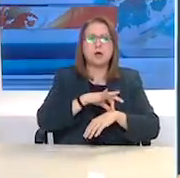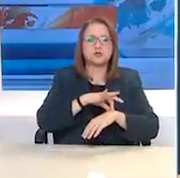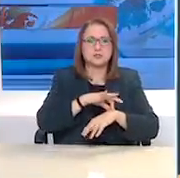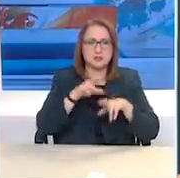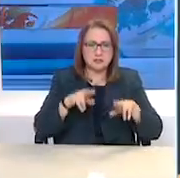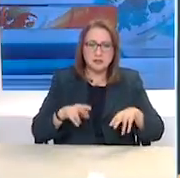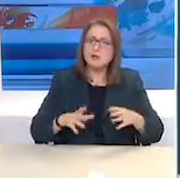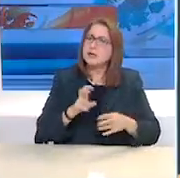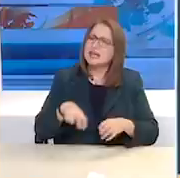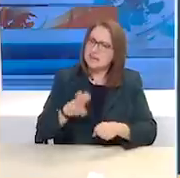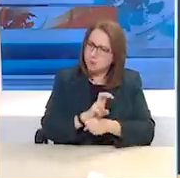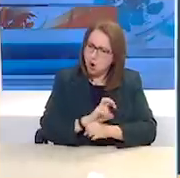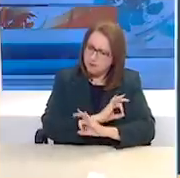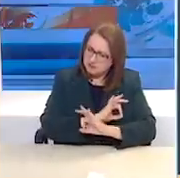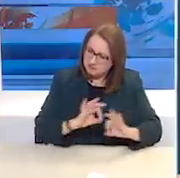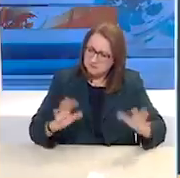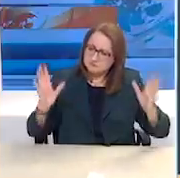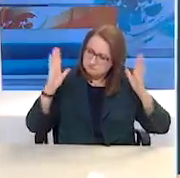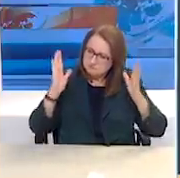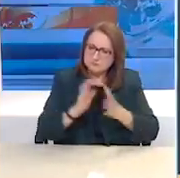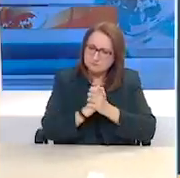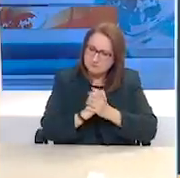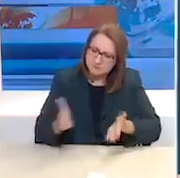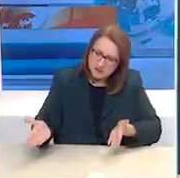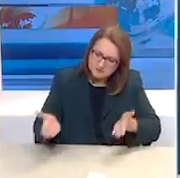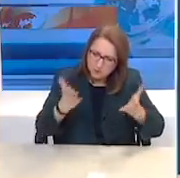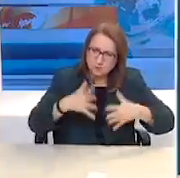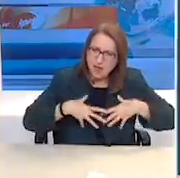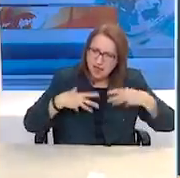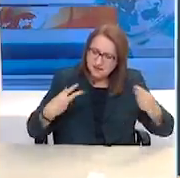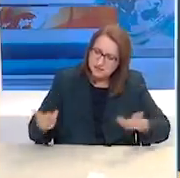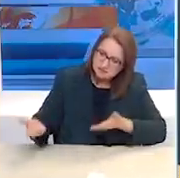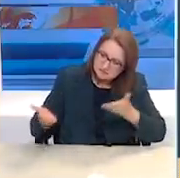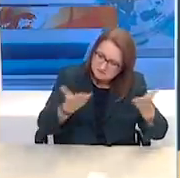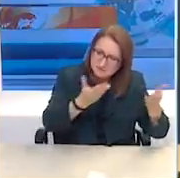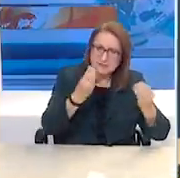το Σάββατο υγιείς, με τις ευχές όλων μας, μπορούν να επιστρέψουν στα σπίτια τους. Ευχαριστώ.